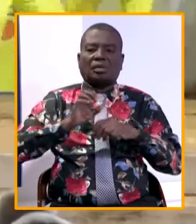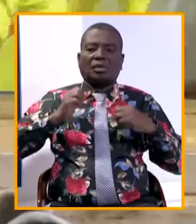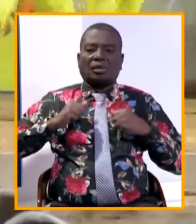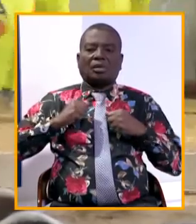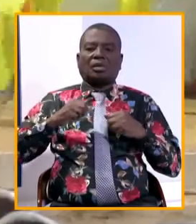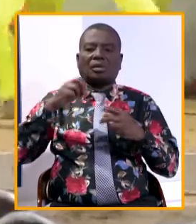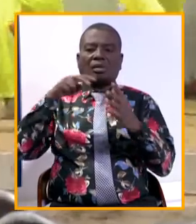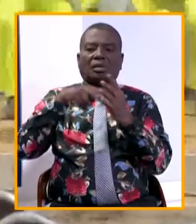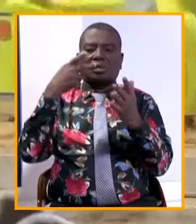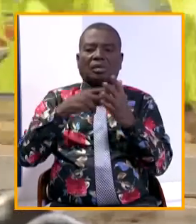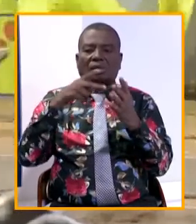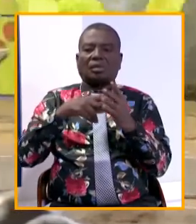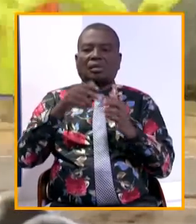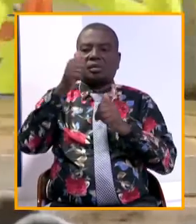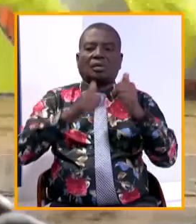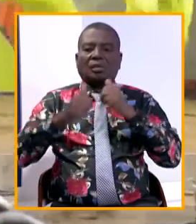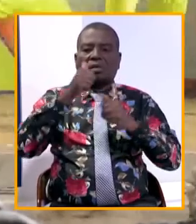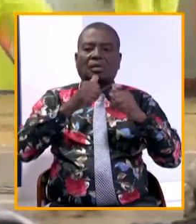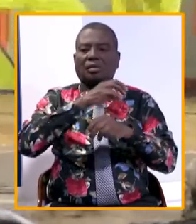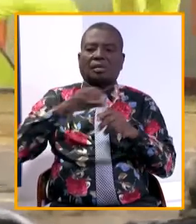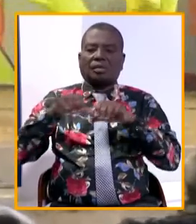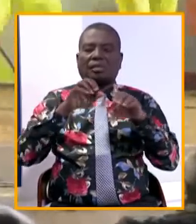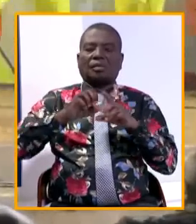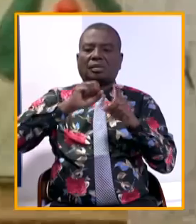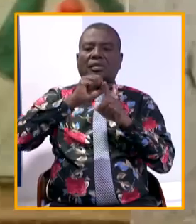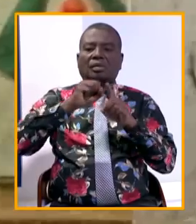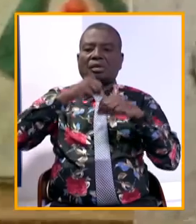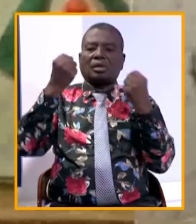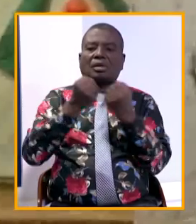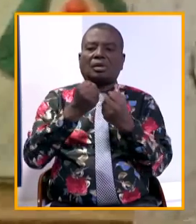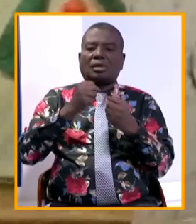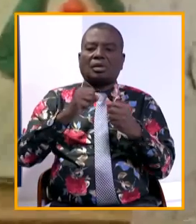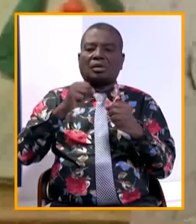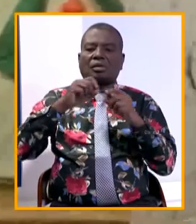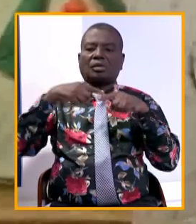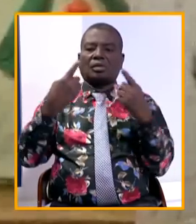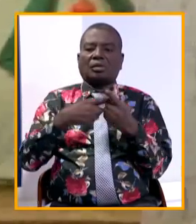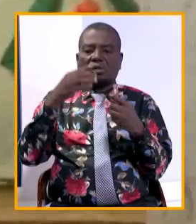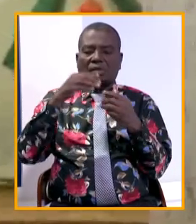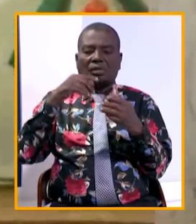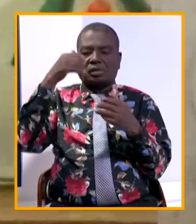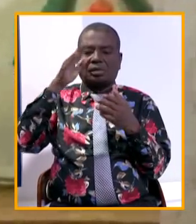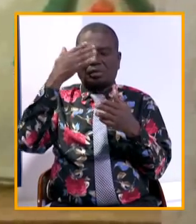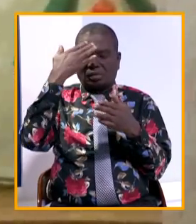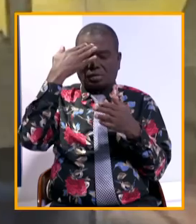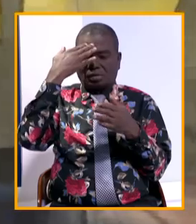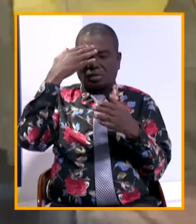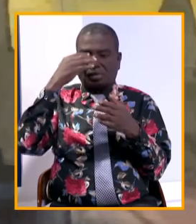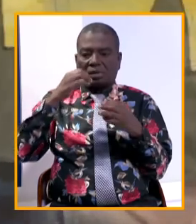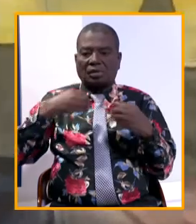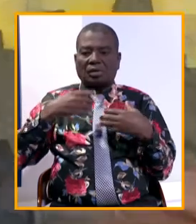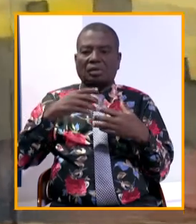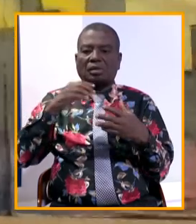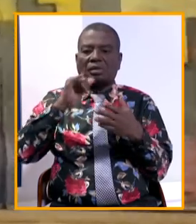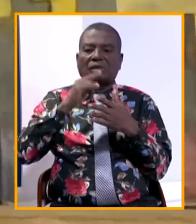la danse et le sketch sur un fait de société, ce groupe a su convaincre le jury par la qualité de ses prestations. C'est